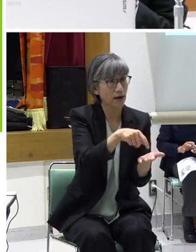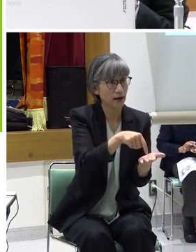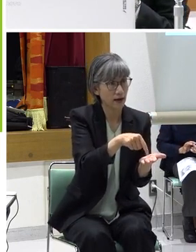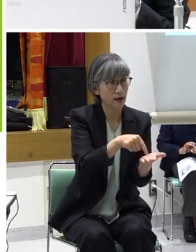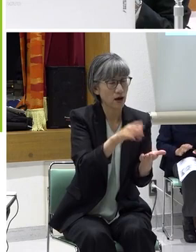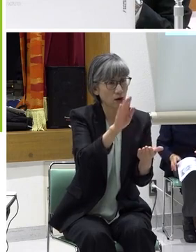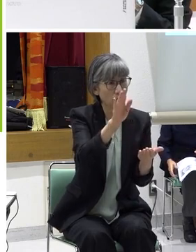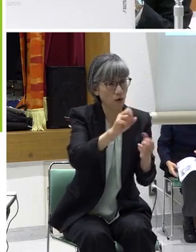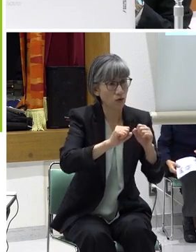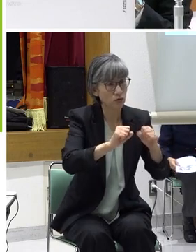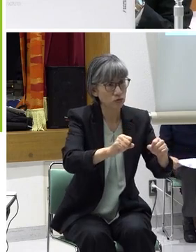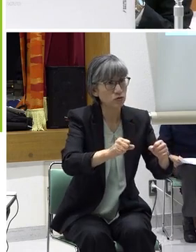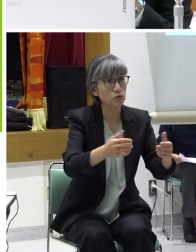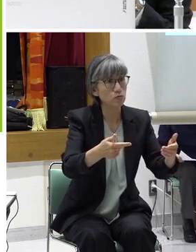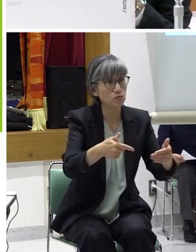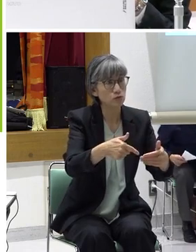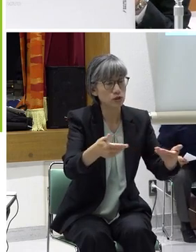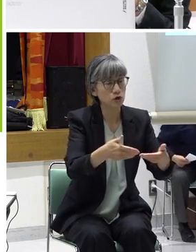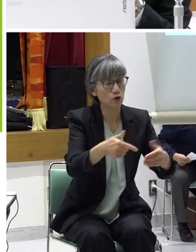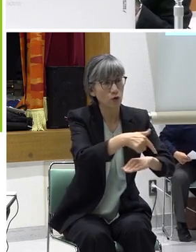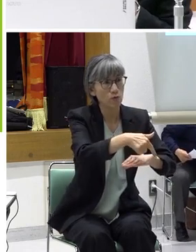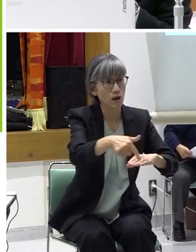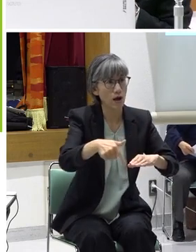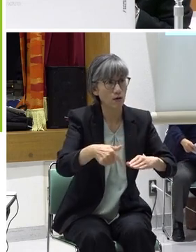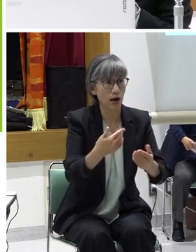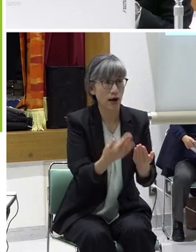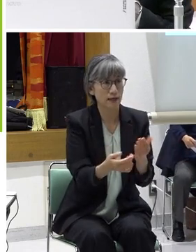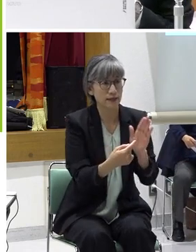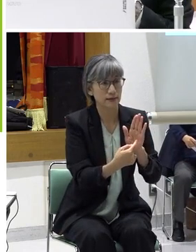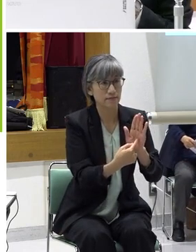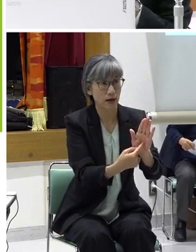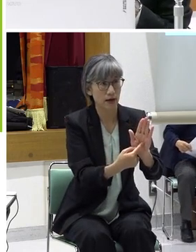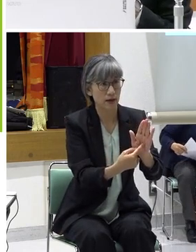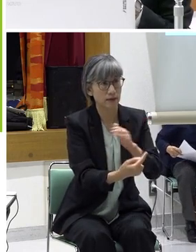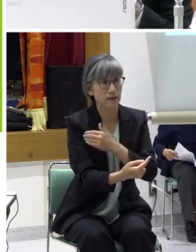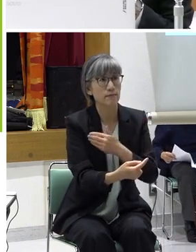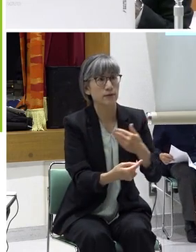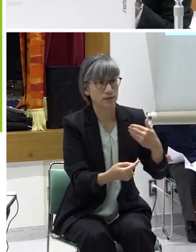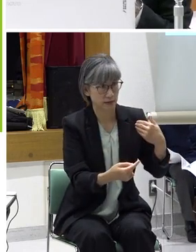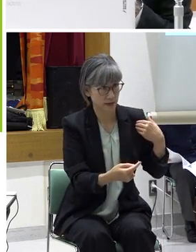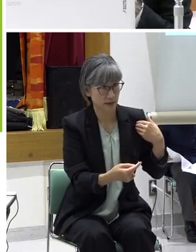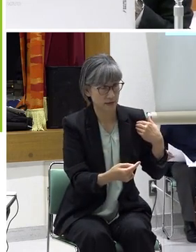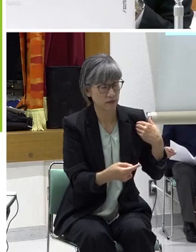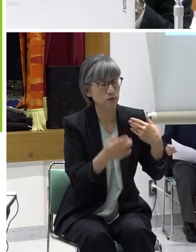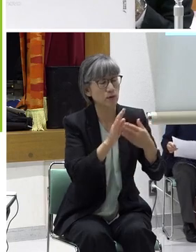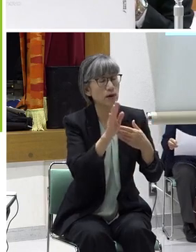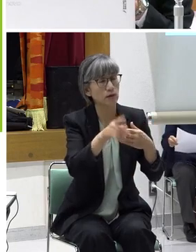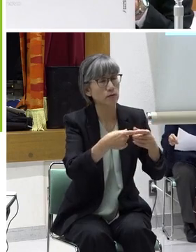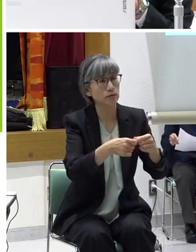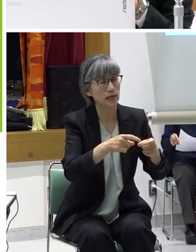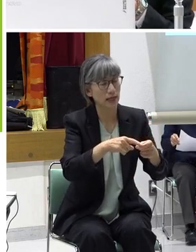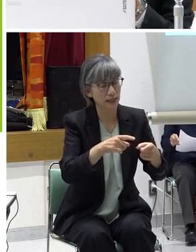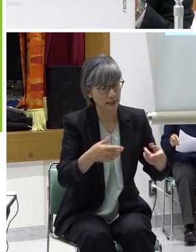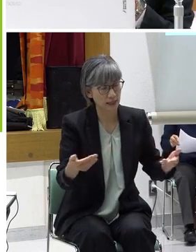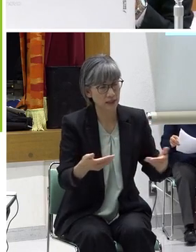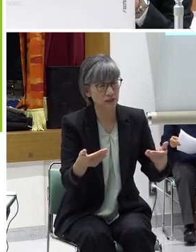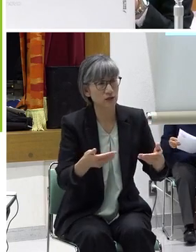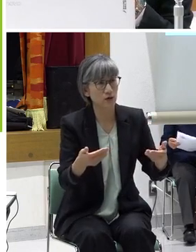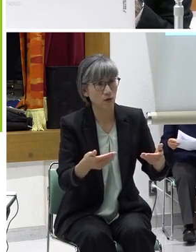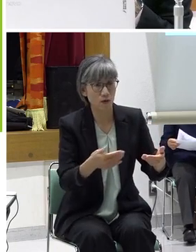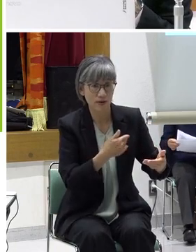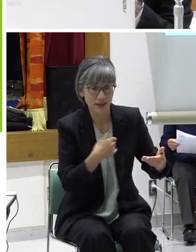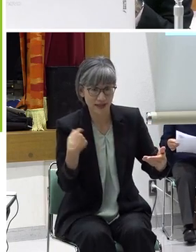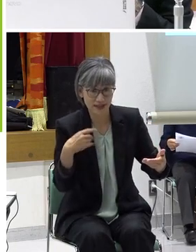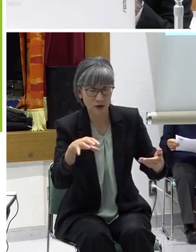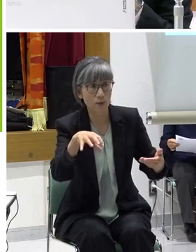行うべき事業のプランを明確化させます。その後 舞台事業の調整が可能になった地区